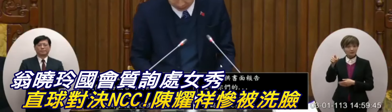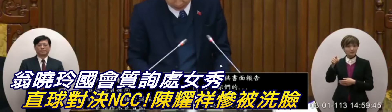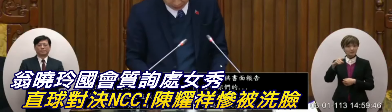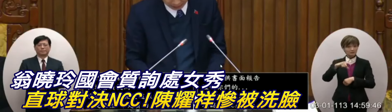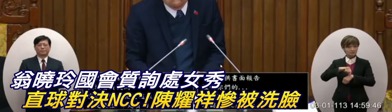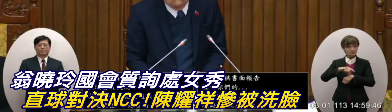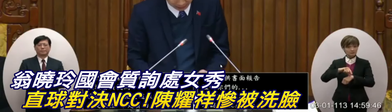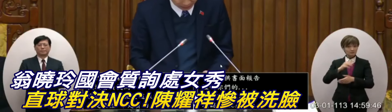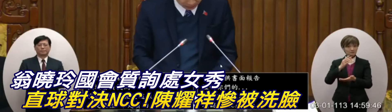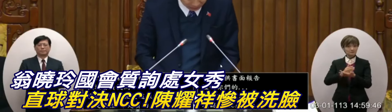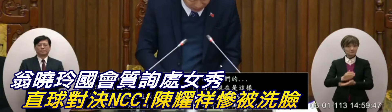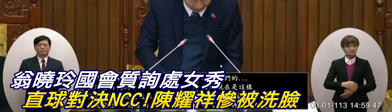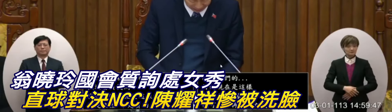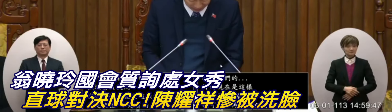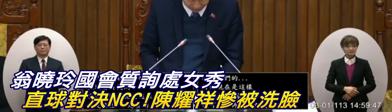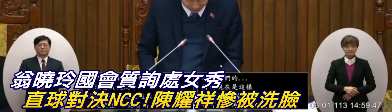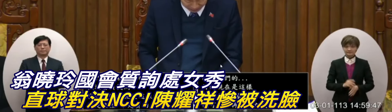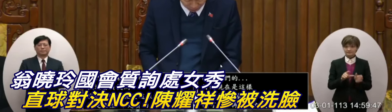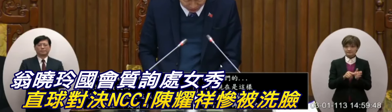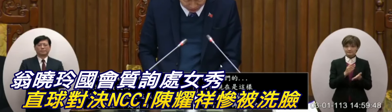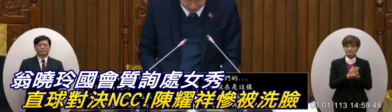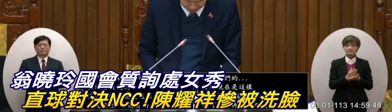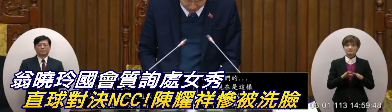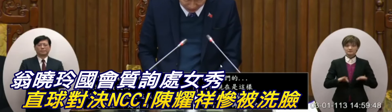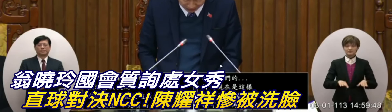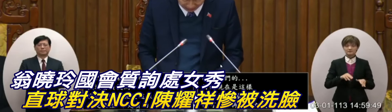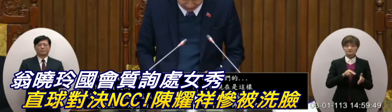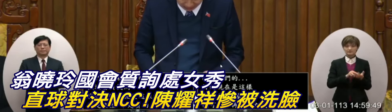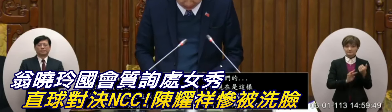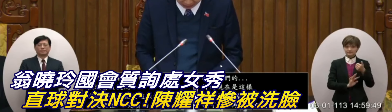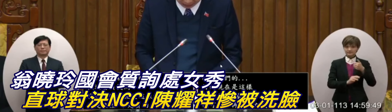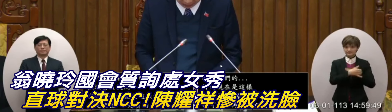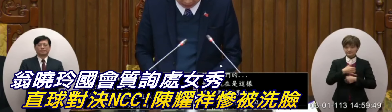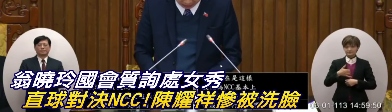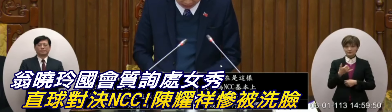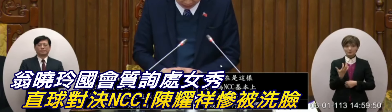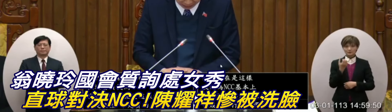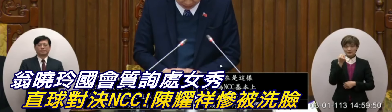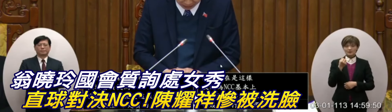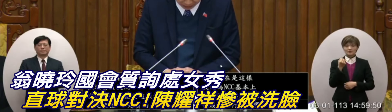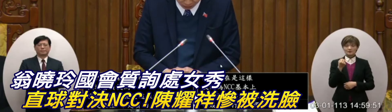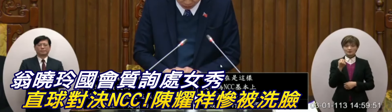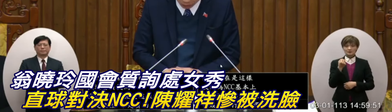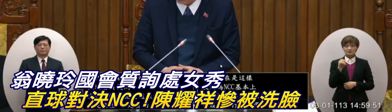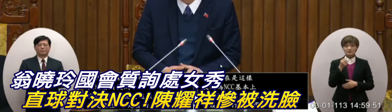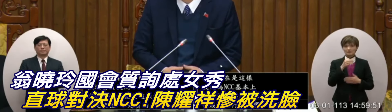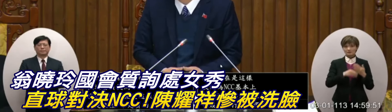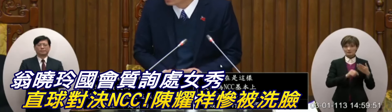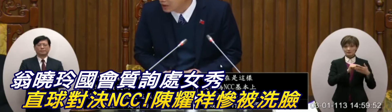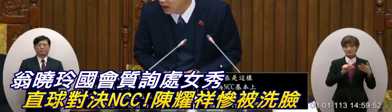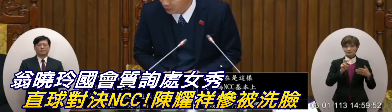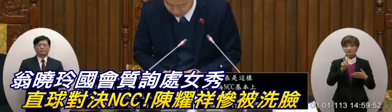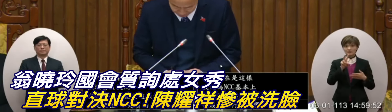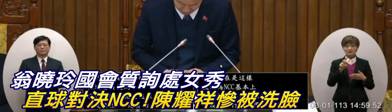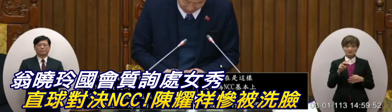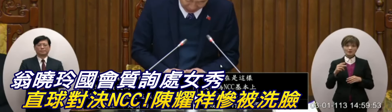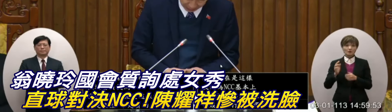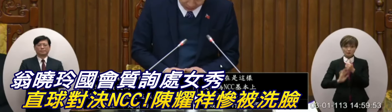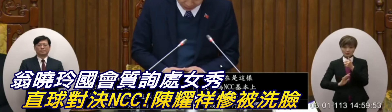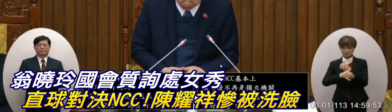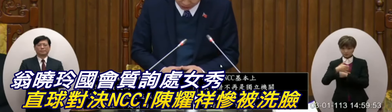暂停。那么根据立法委员职权行使法的22条的精神，对于委员质询之答